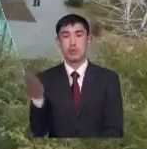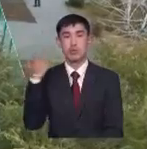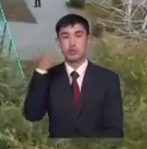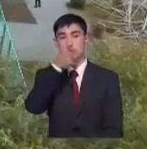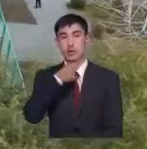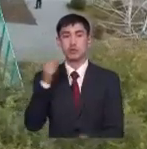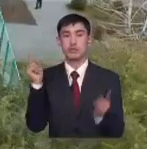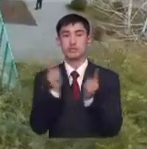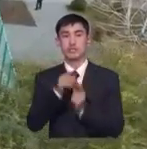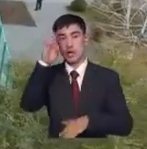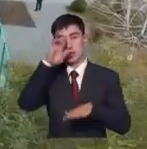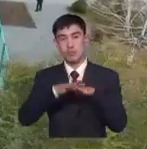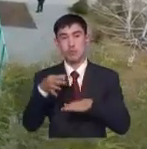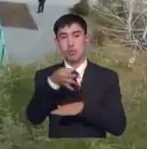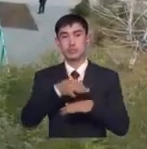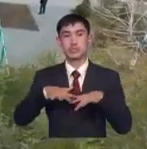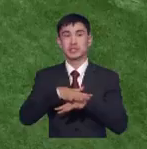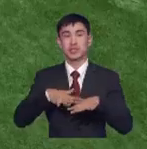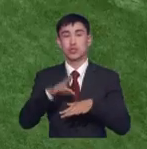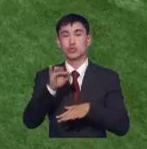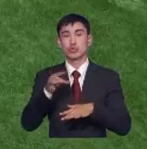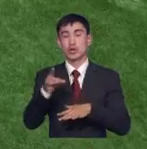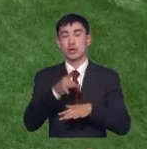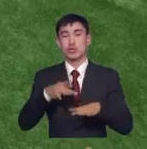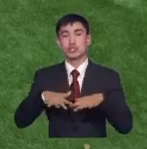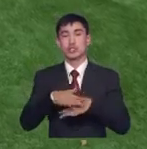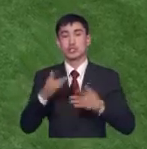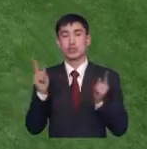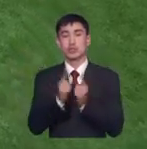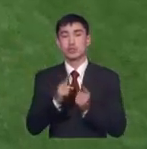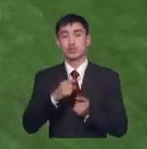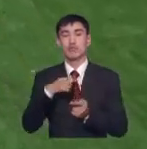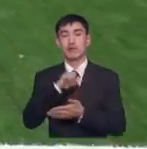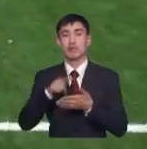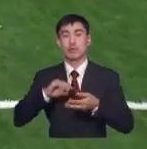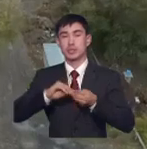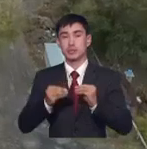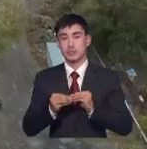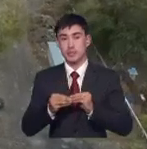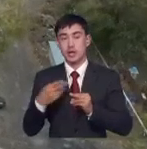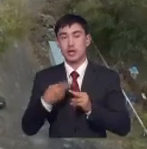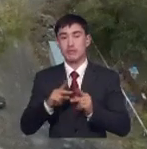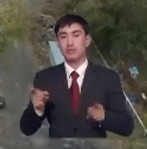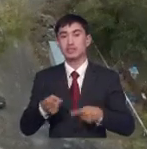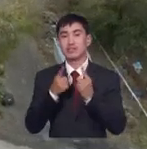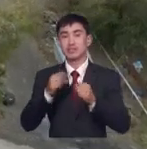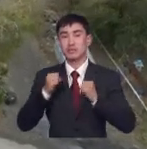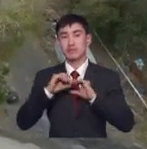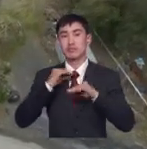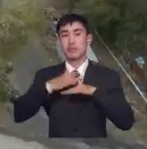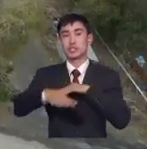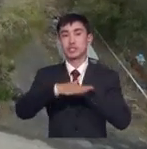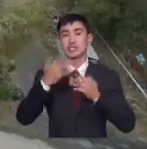году на встрече Акима области с населением коксу района жителями был поднят ряд проблем касавшиеся восстановления спортивной